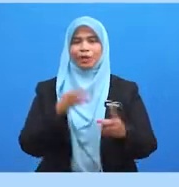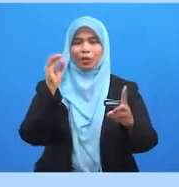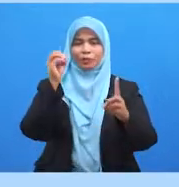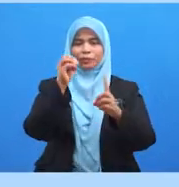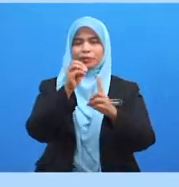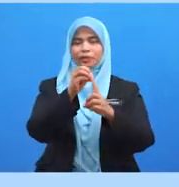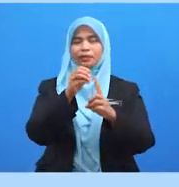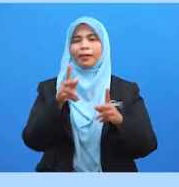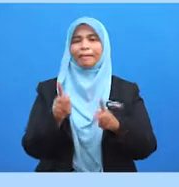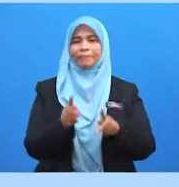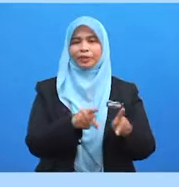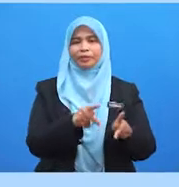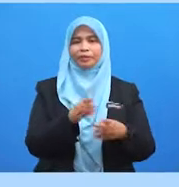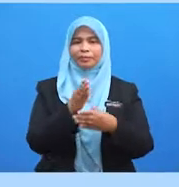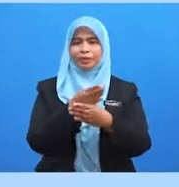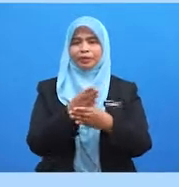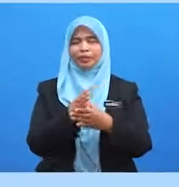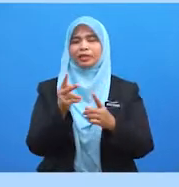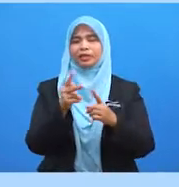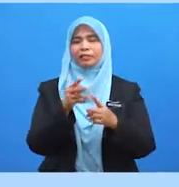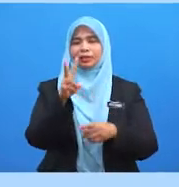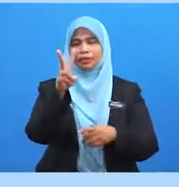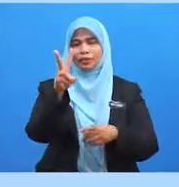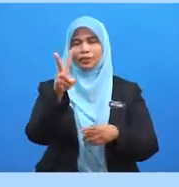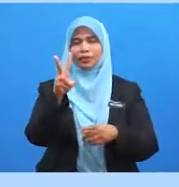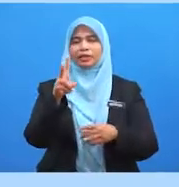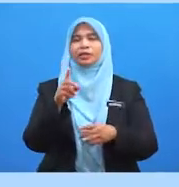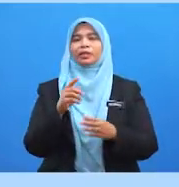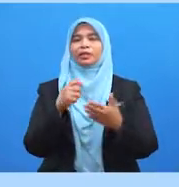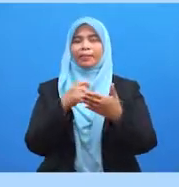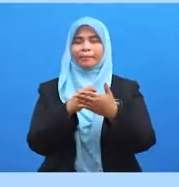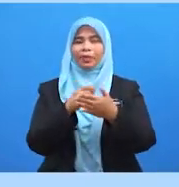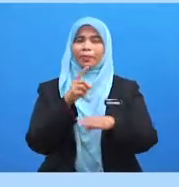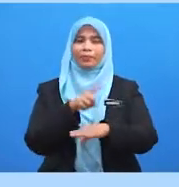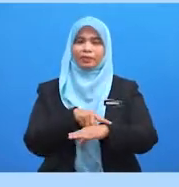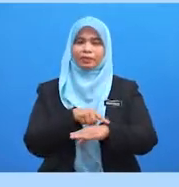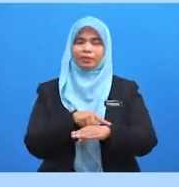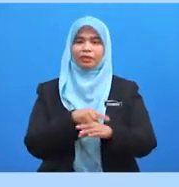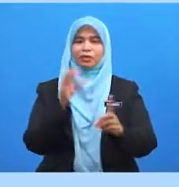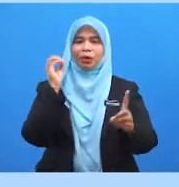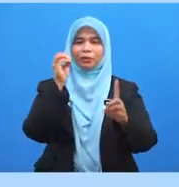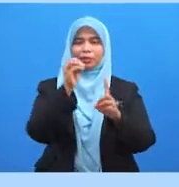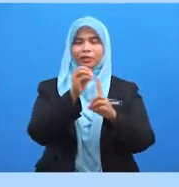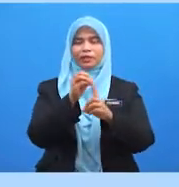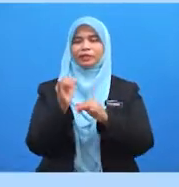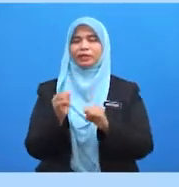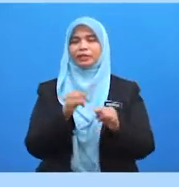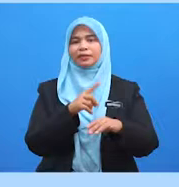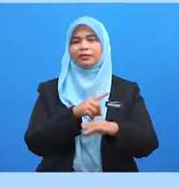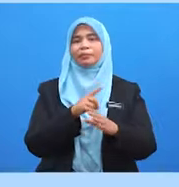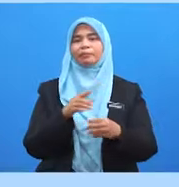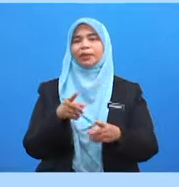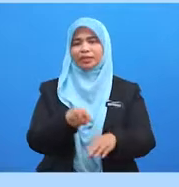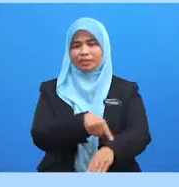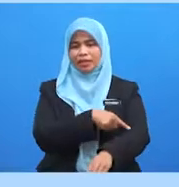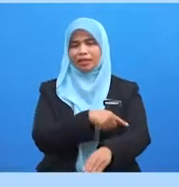Objektif projek boleh dibahagikan kepada 2 tempoh masa, iaitu objektif jangka panjang dan